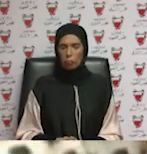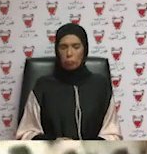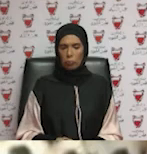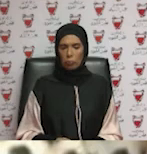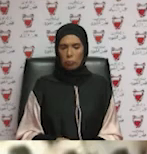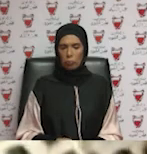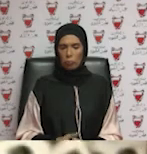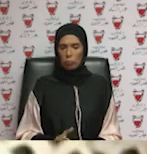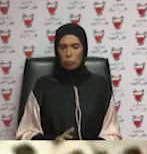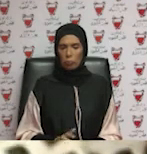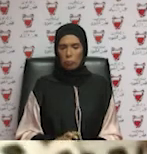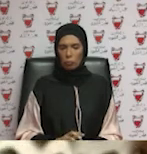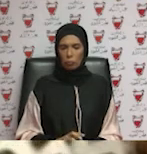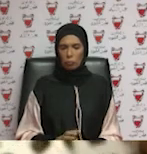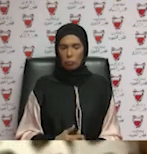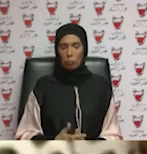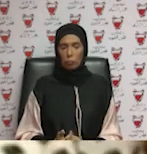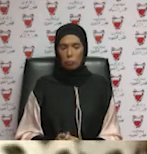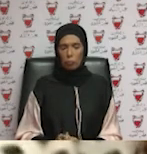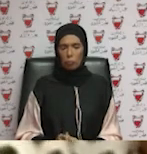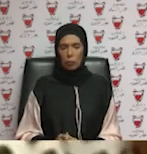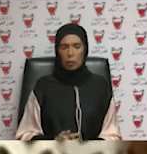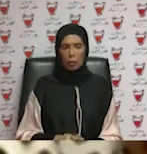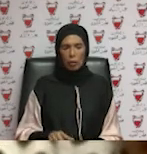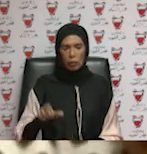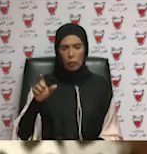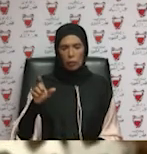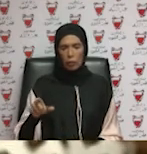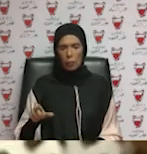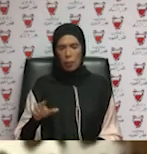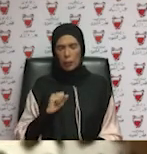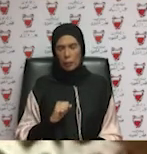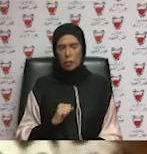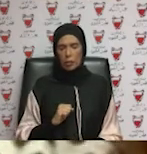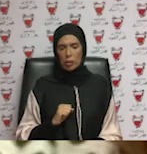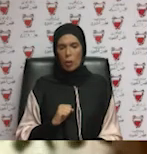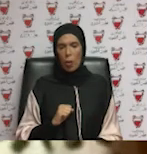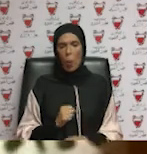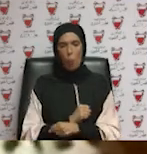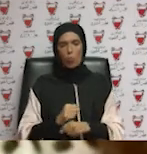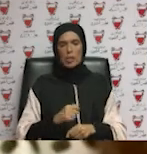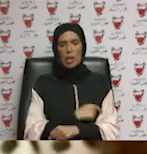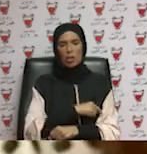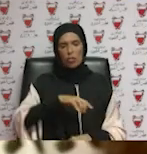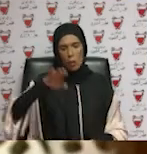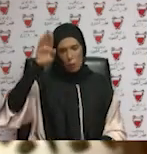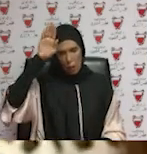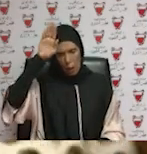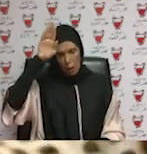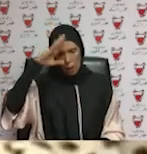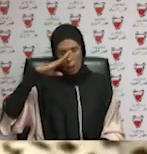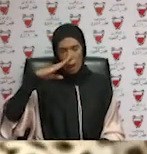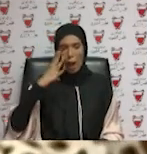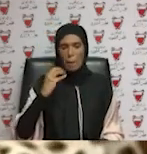يعني إذا حتى مثل أنا كشخص أروح مستشفى الملك حمد نشوف هناك يعني العديد من